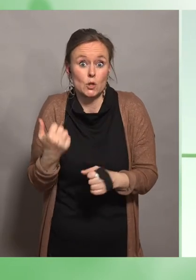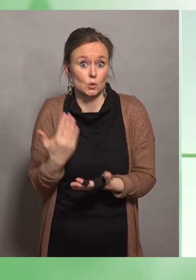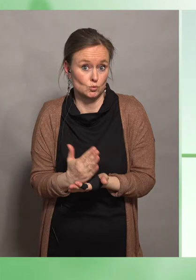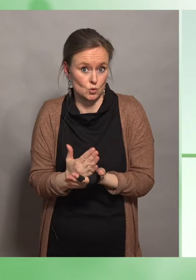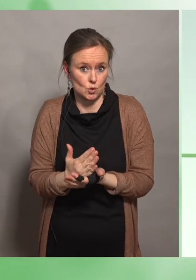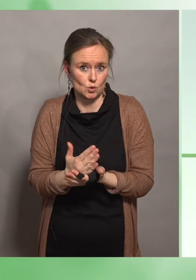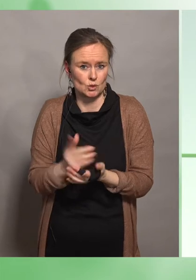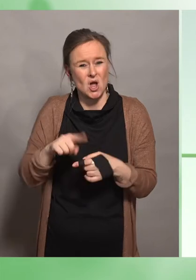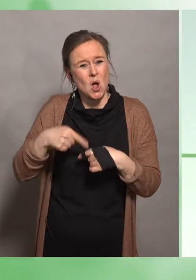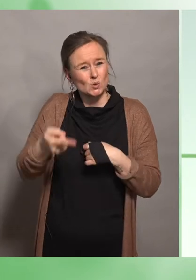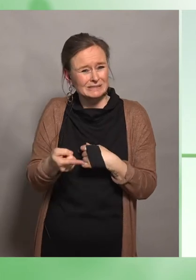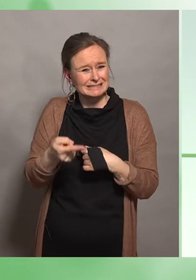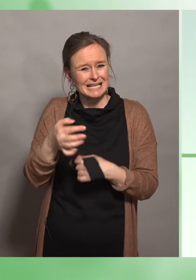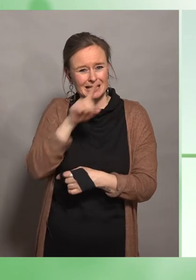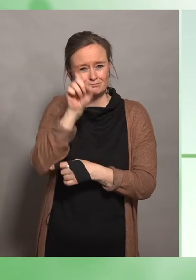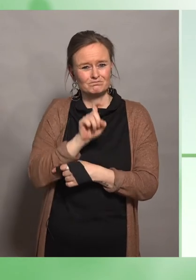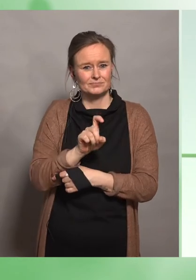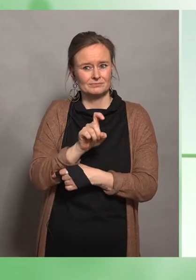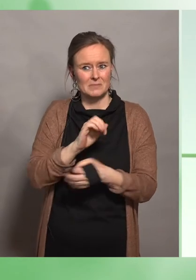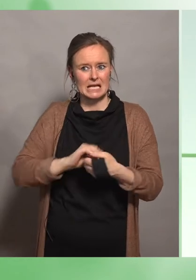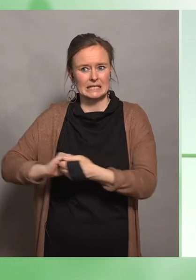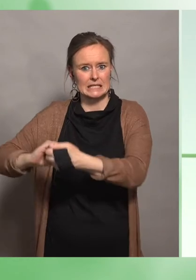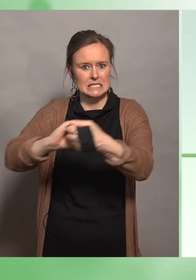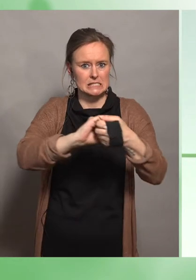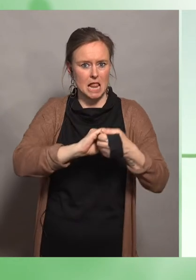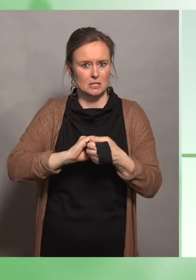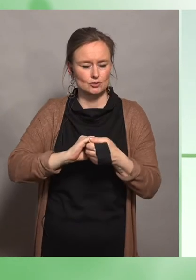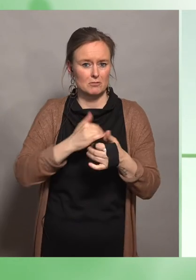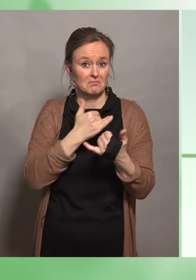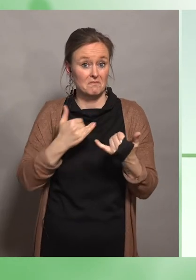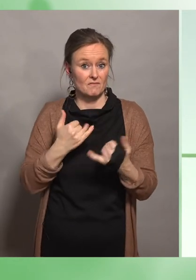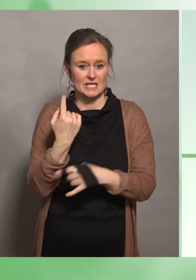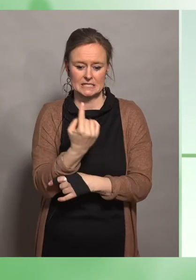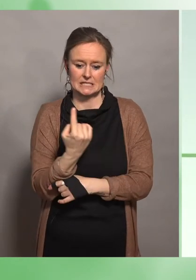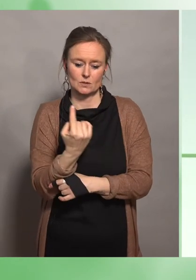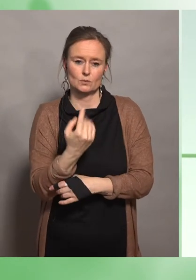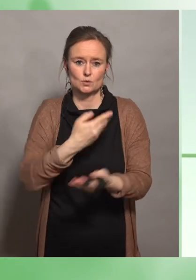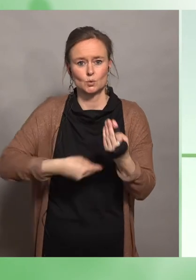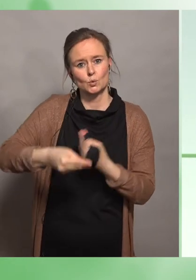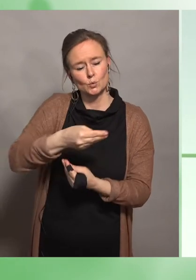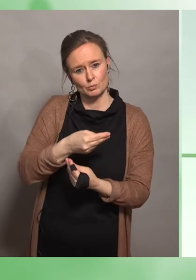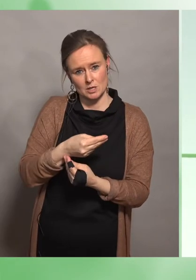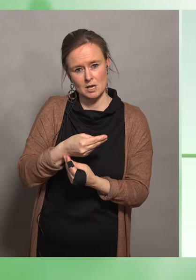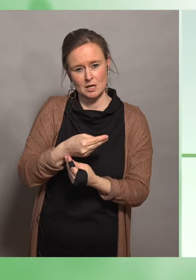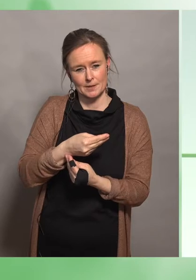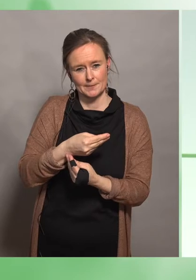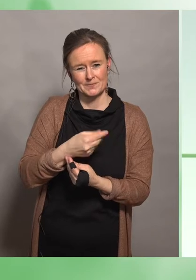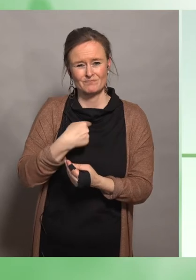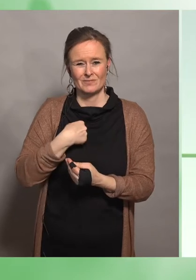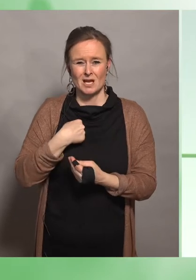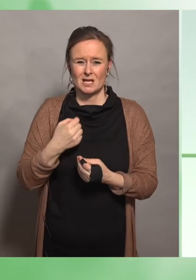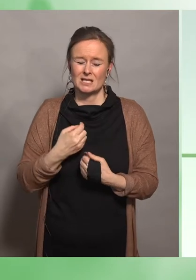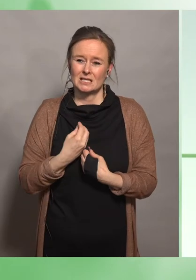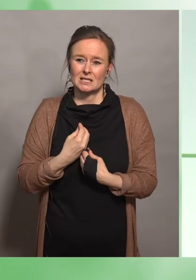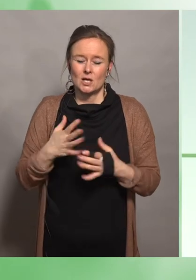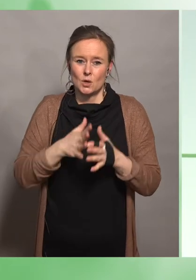in der Gesellschaft eigentlich mit dieser Situation um? Und ich habe eigentlich einen sehr großen Groll